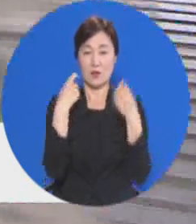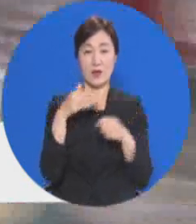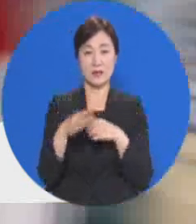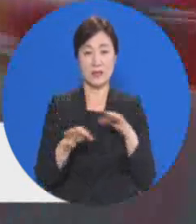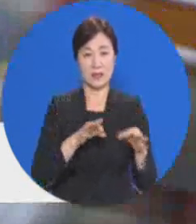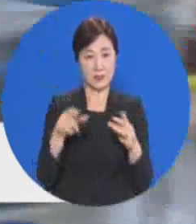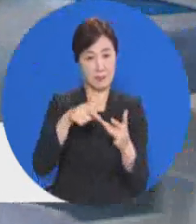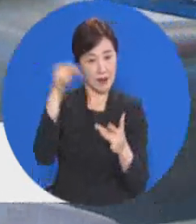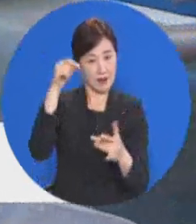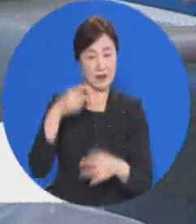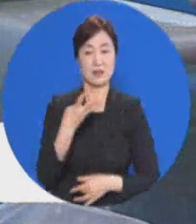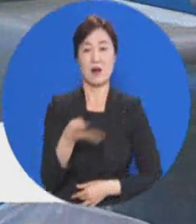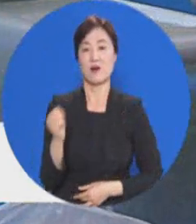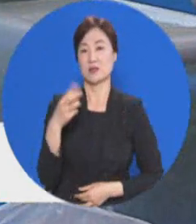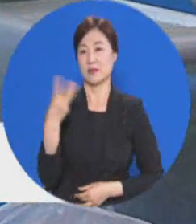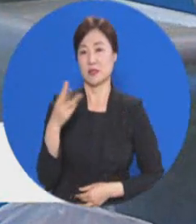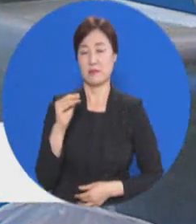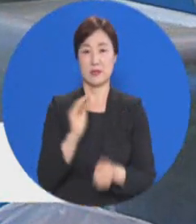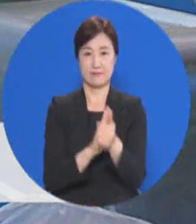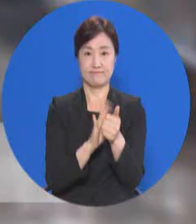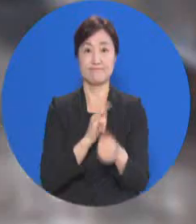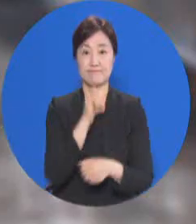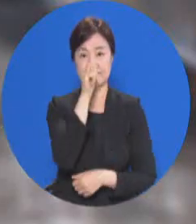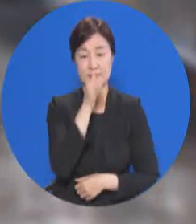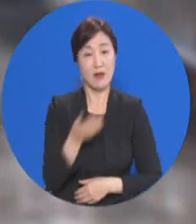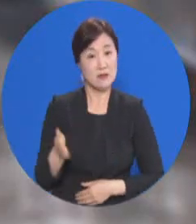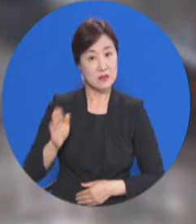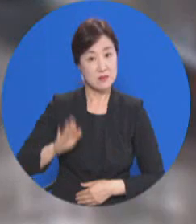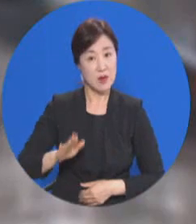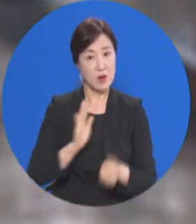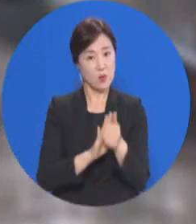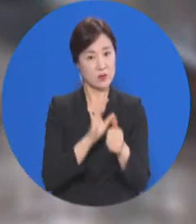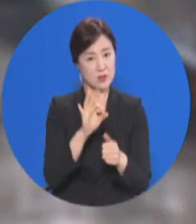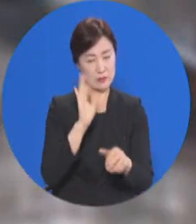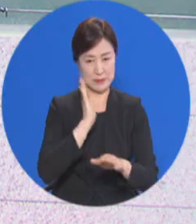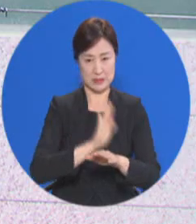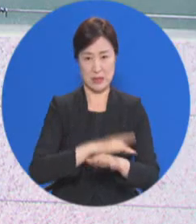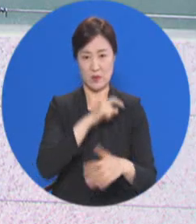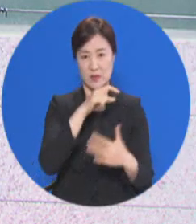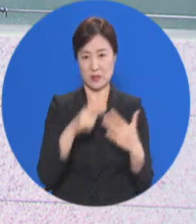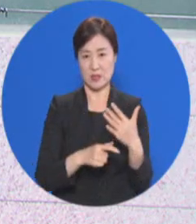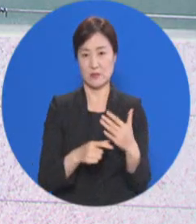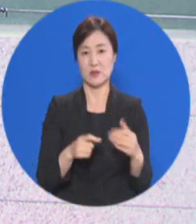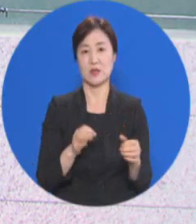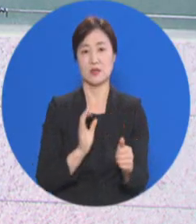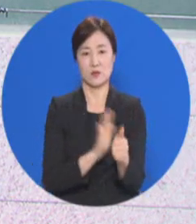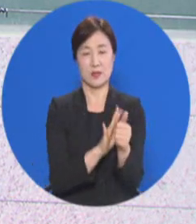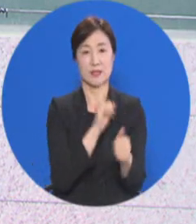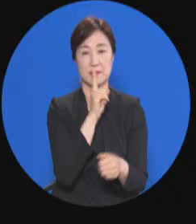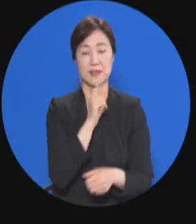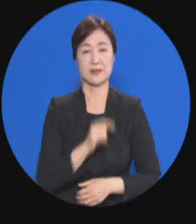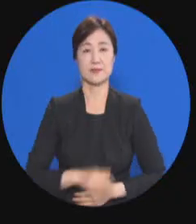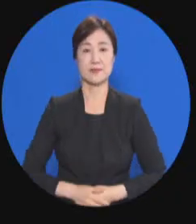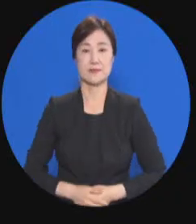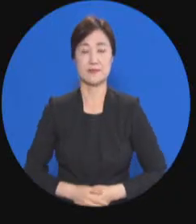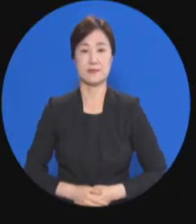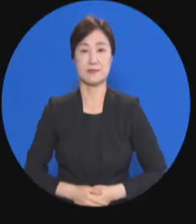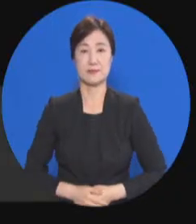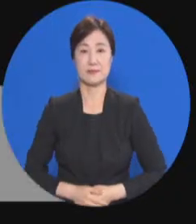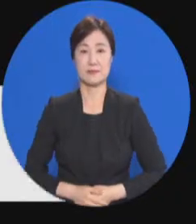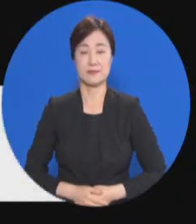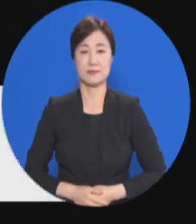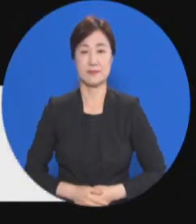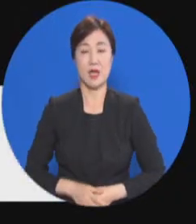보조금 혜택을 받았습니다. 그러나 해당 보조금은 잘못된 절차를 통해 집행된 것으로 드러났습니다.